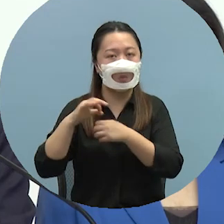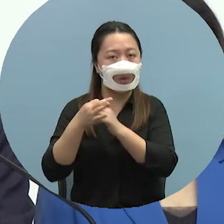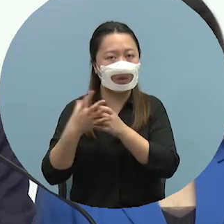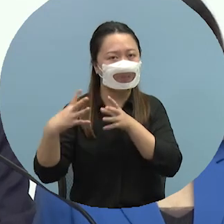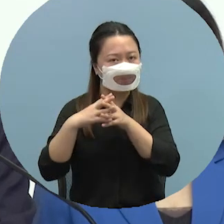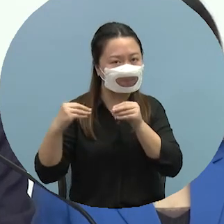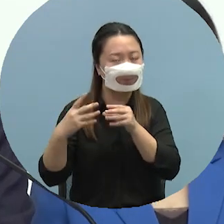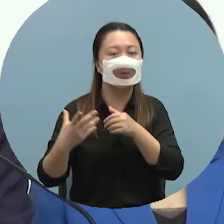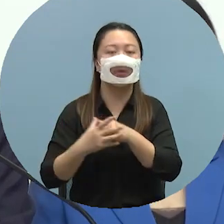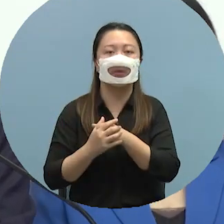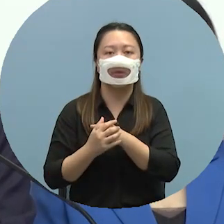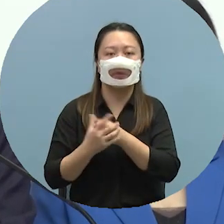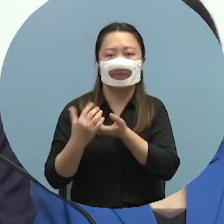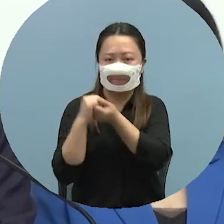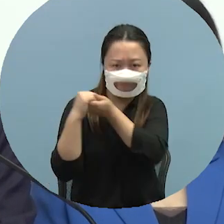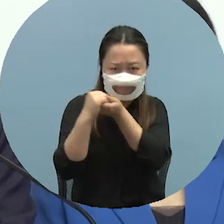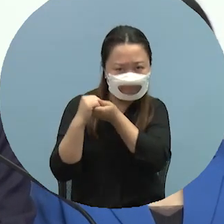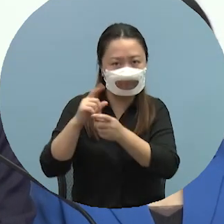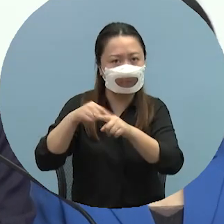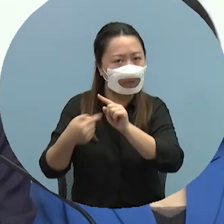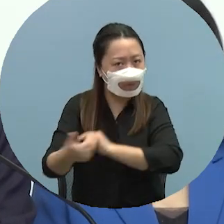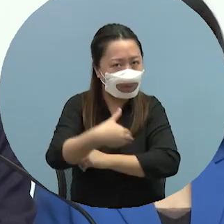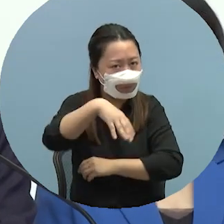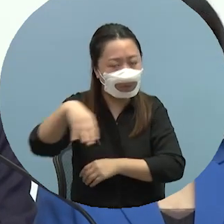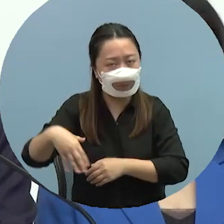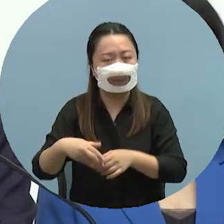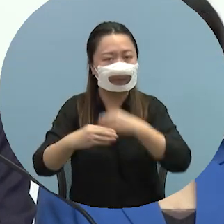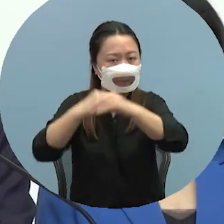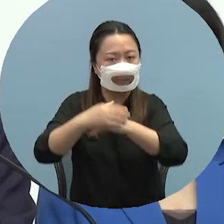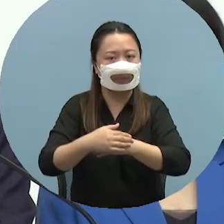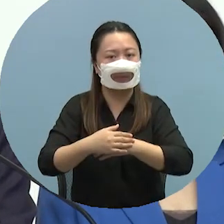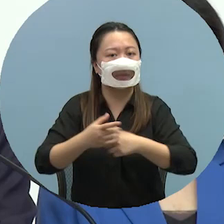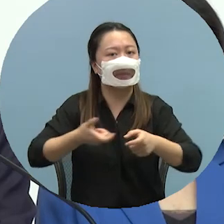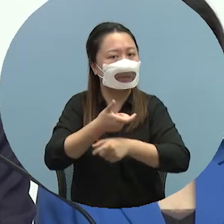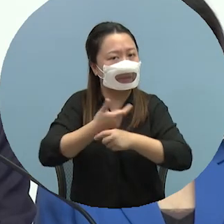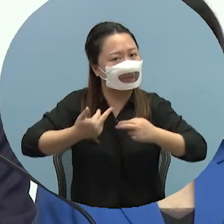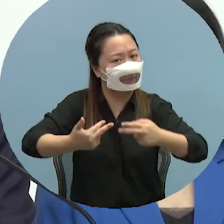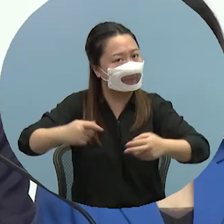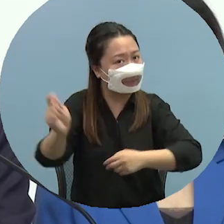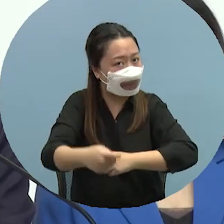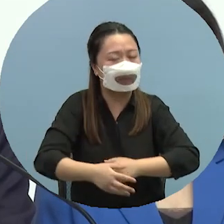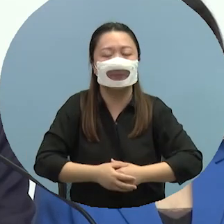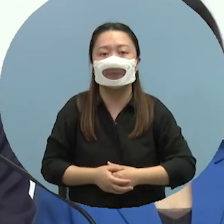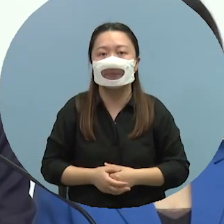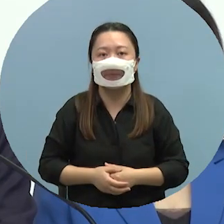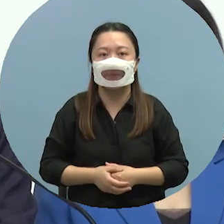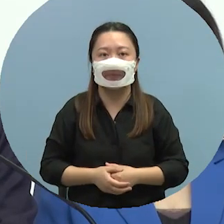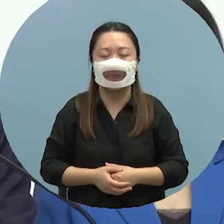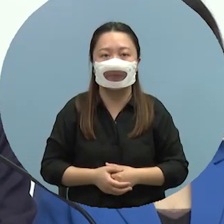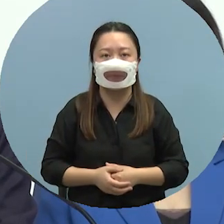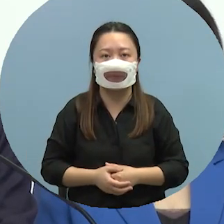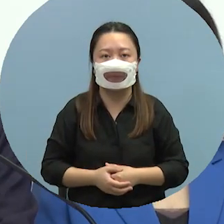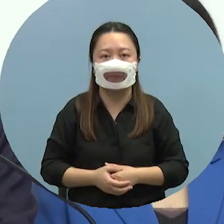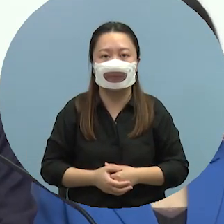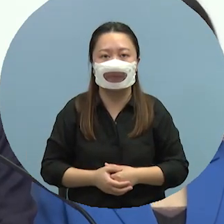局，深度參與大灣區建設，踏上經濟發展的快車，同